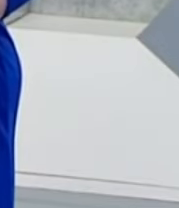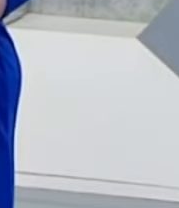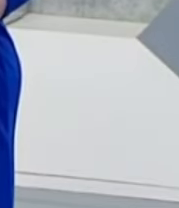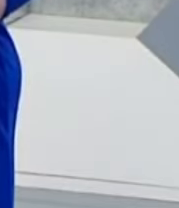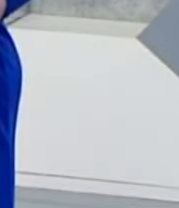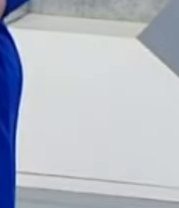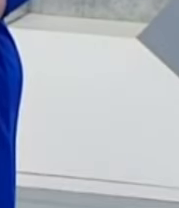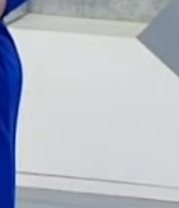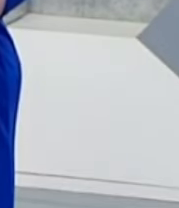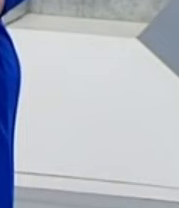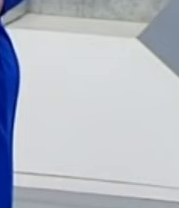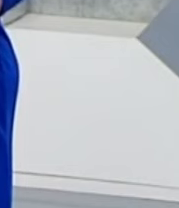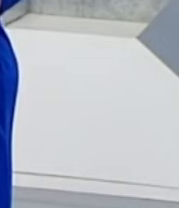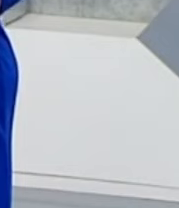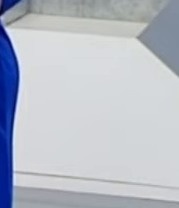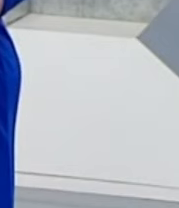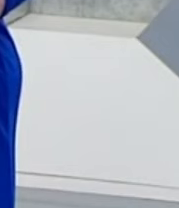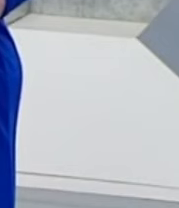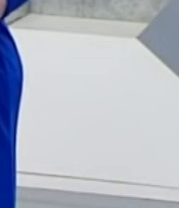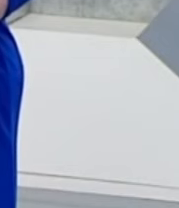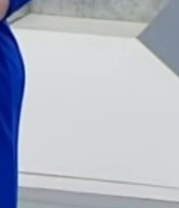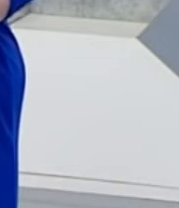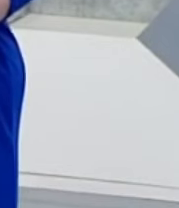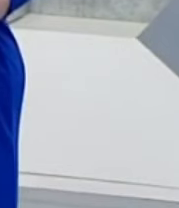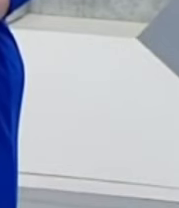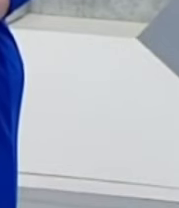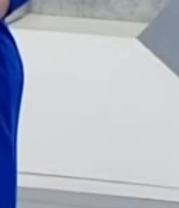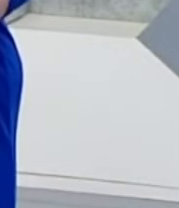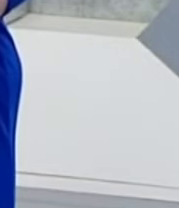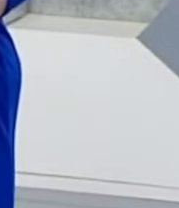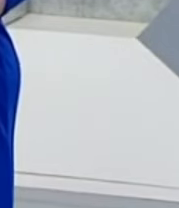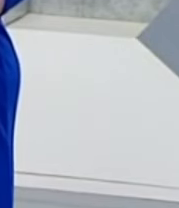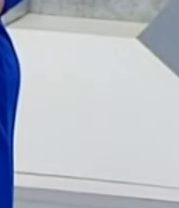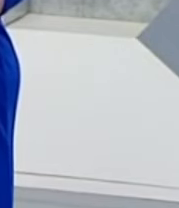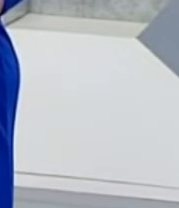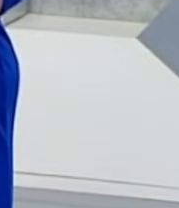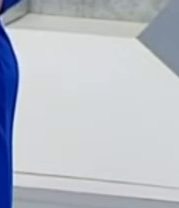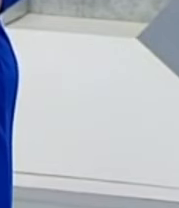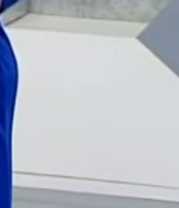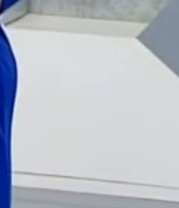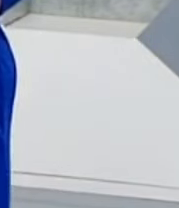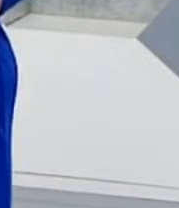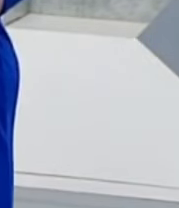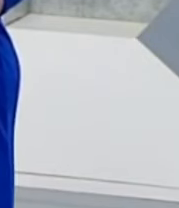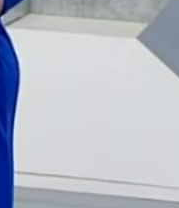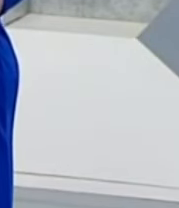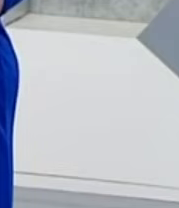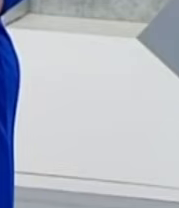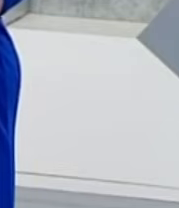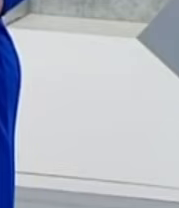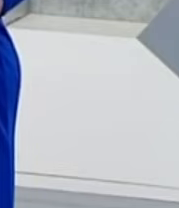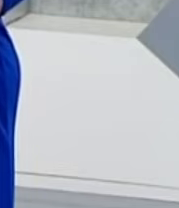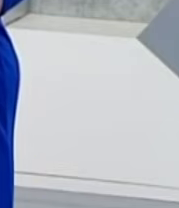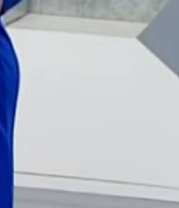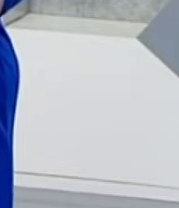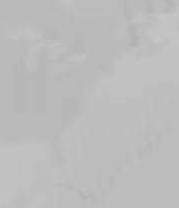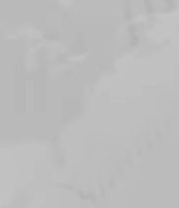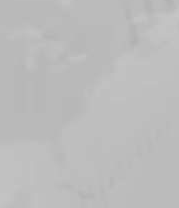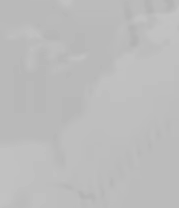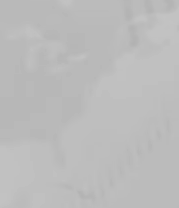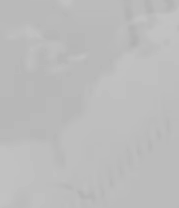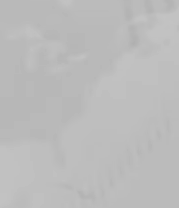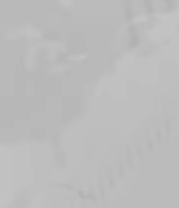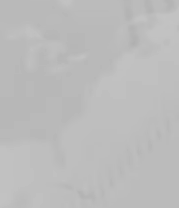naman abroad, subaybayan nyo kami sa GMA Pinoy TV at sa www.gmanews.tv.